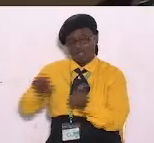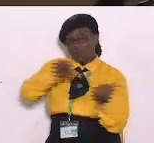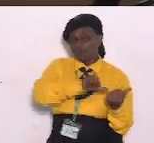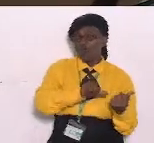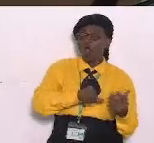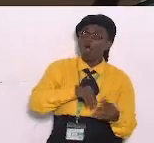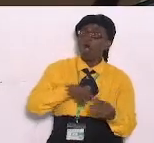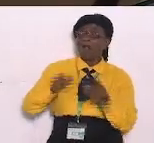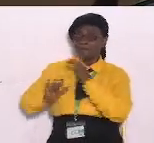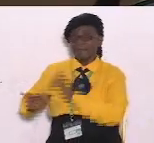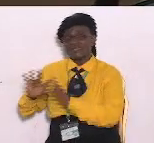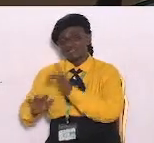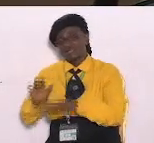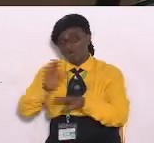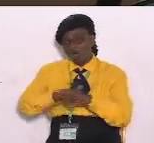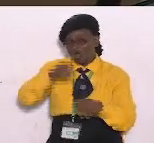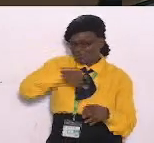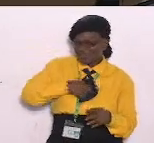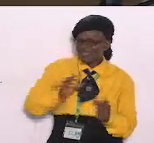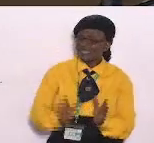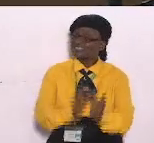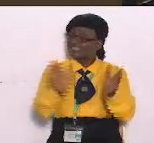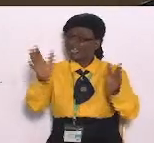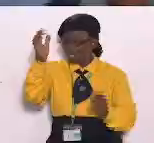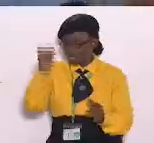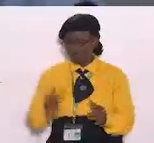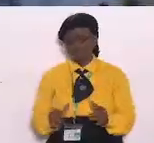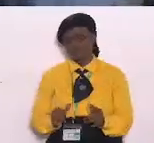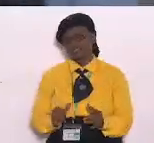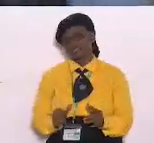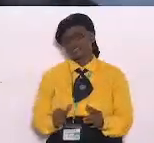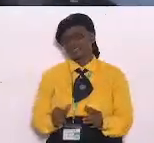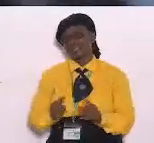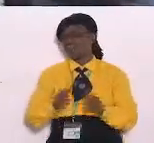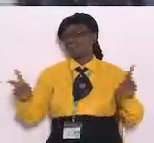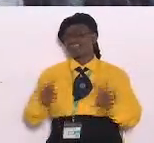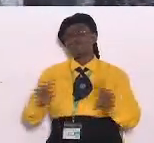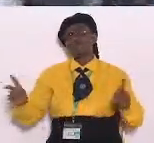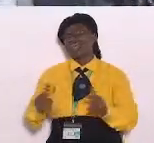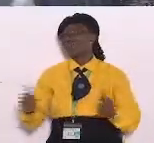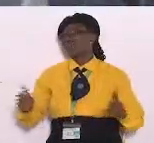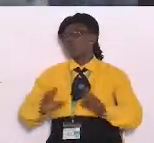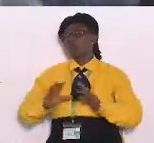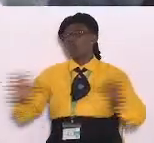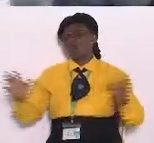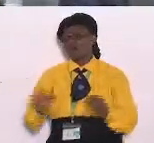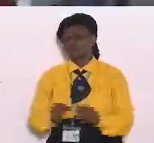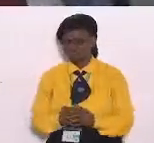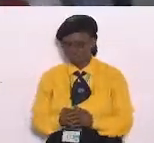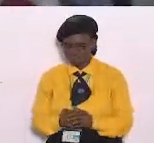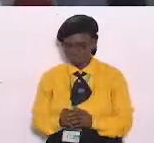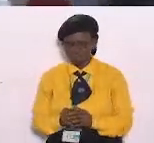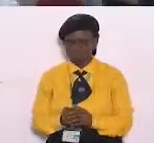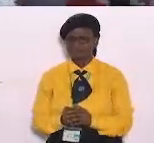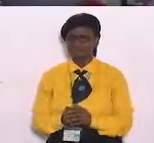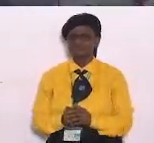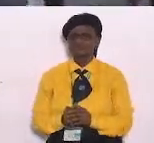en abondance fait jaillir la miséricorde sur moi